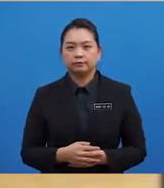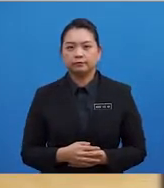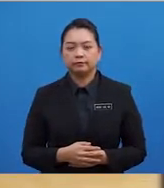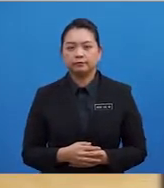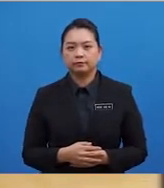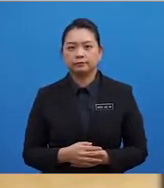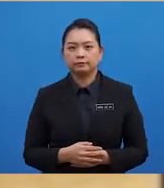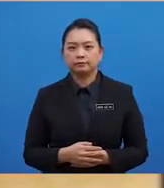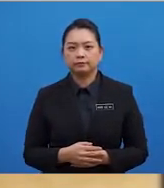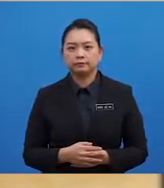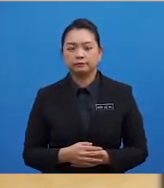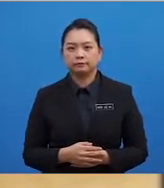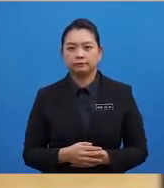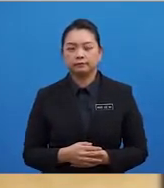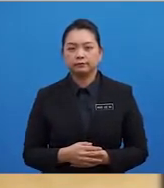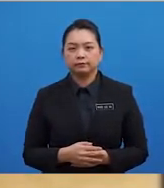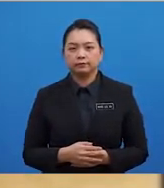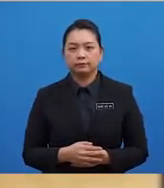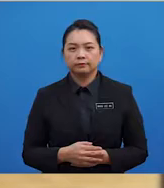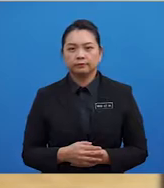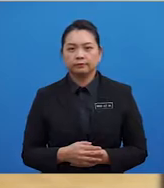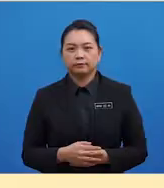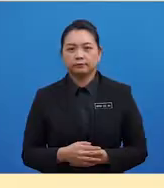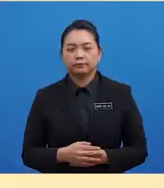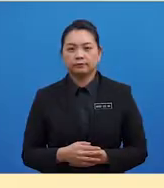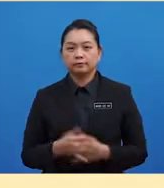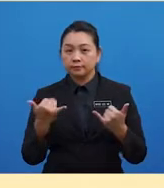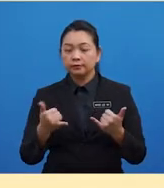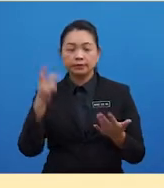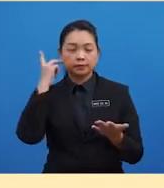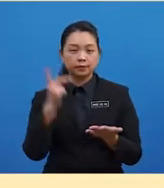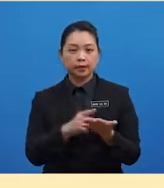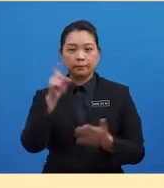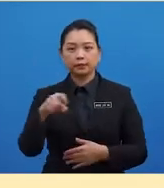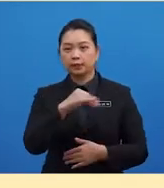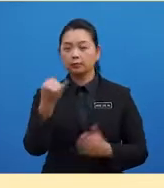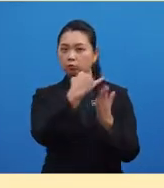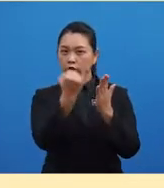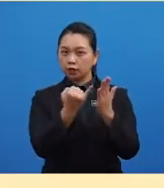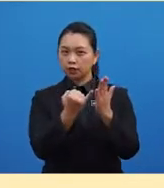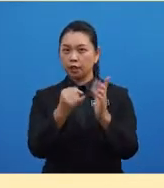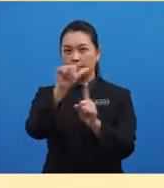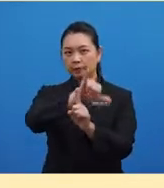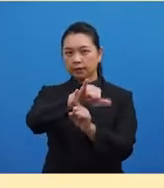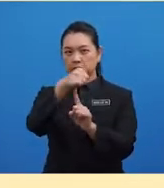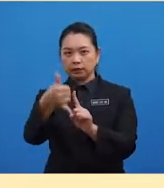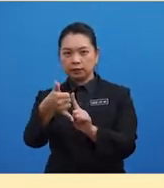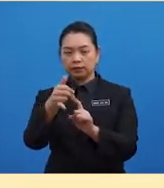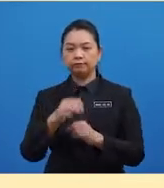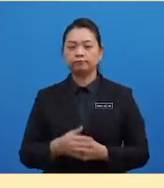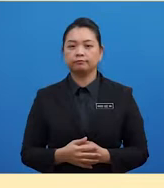Baiklah, kita akan bergerak ke perkara ketiga iaitu mengenal pasti dan melukis paksi simetri.